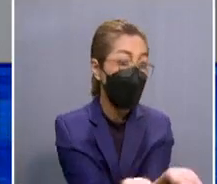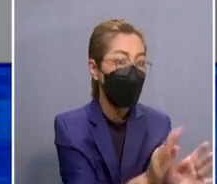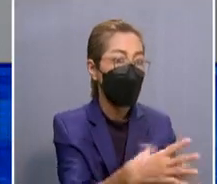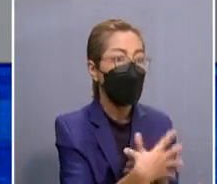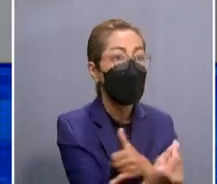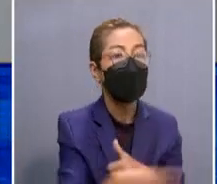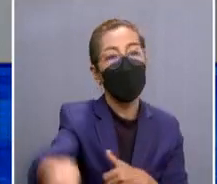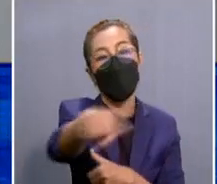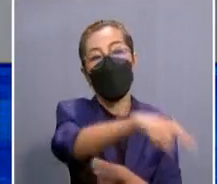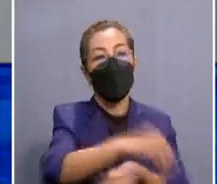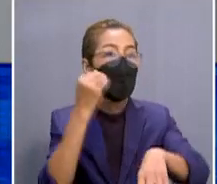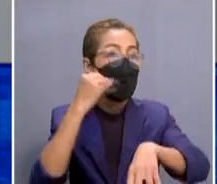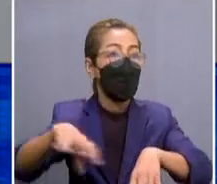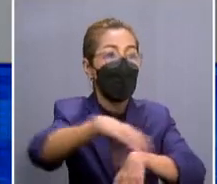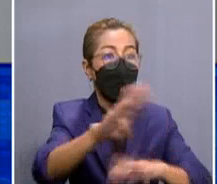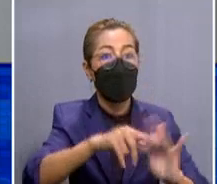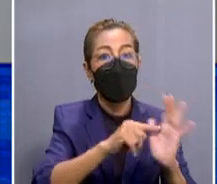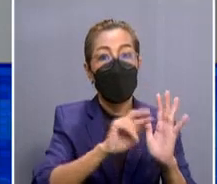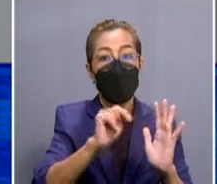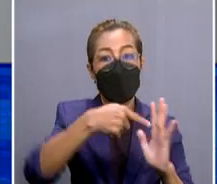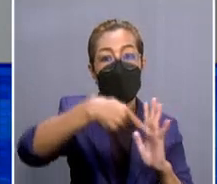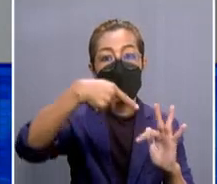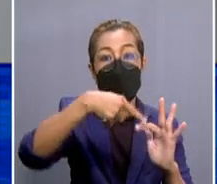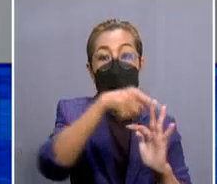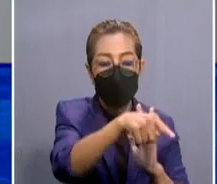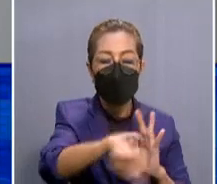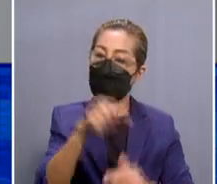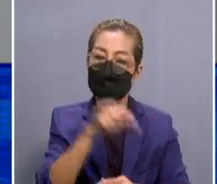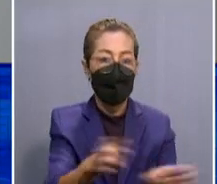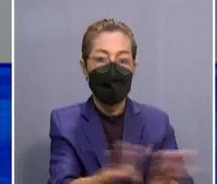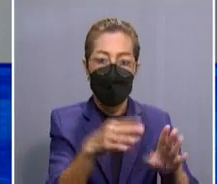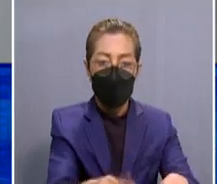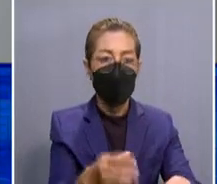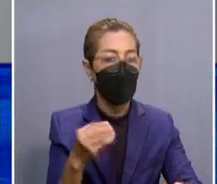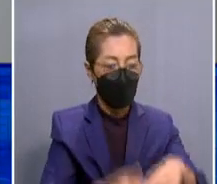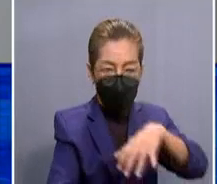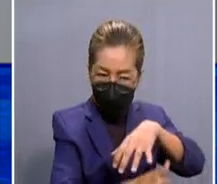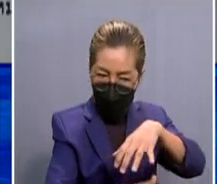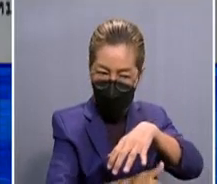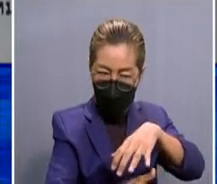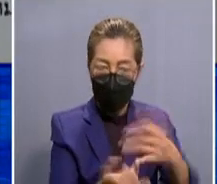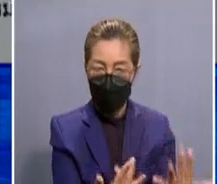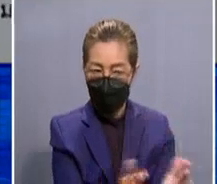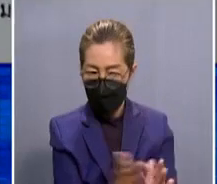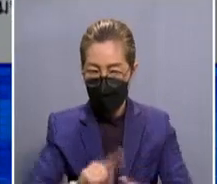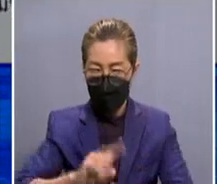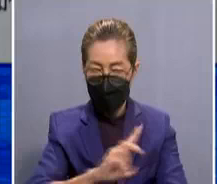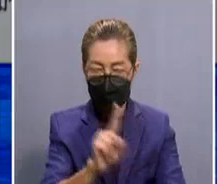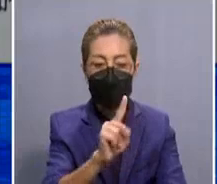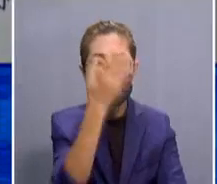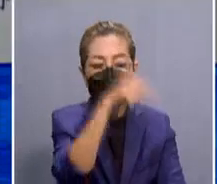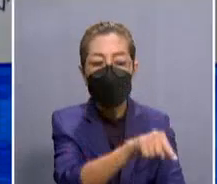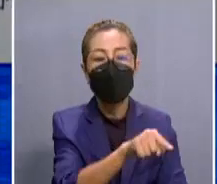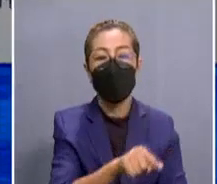คนไหนออกคนนอกเข้าเลยนะฮะแล้วก็มีการสั่งกับตัวสังเกตอาการไปจนถึงวันที่ 1มิถุนายนเลยผลพวง